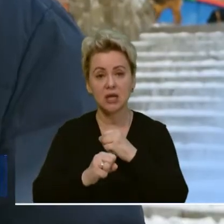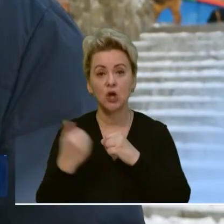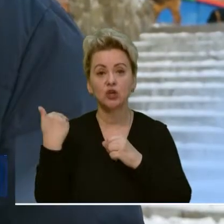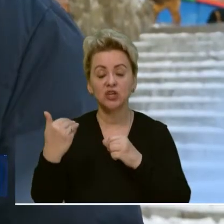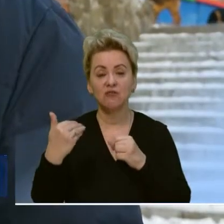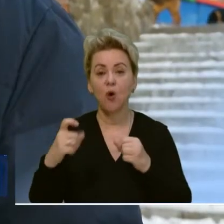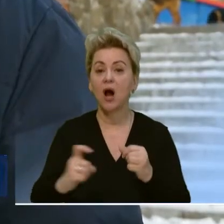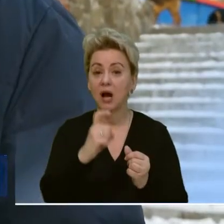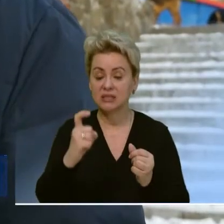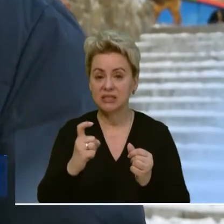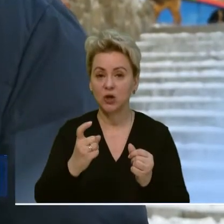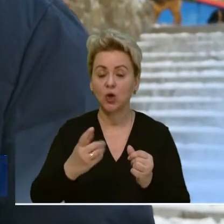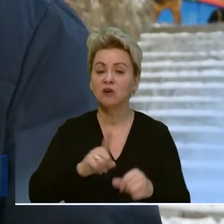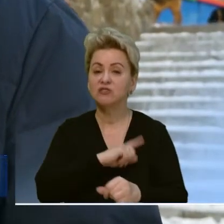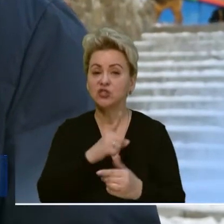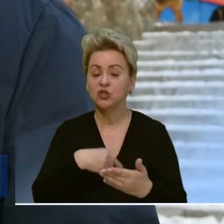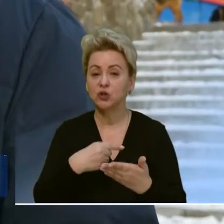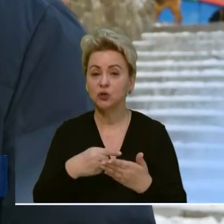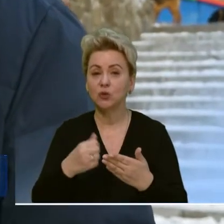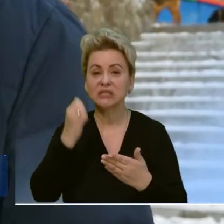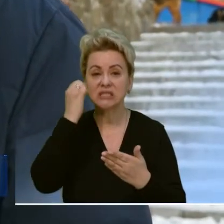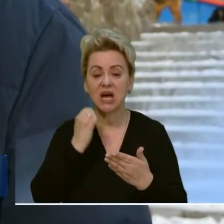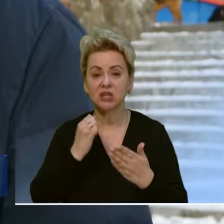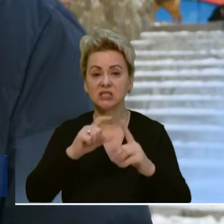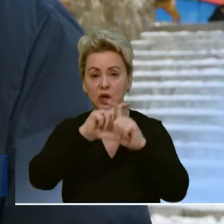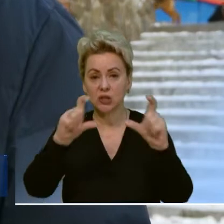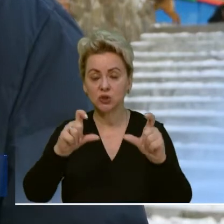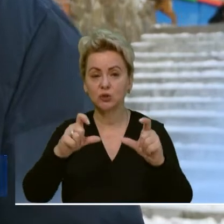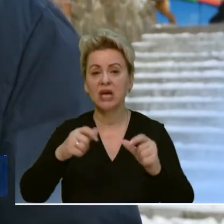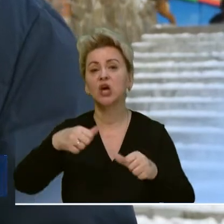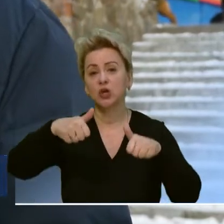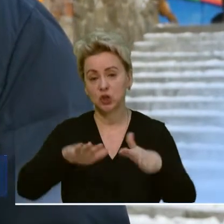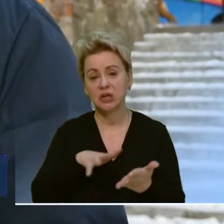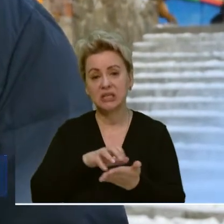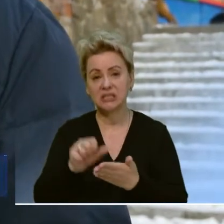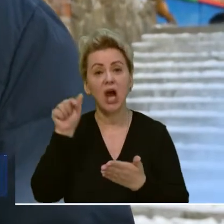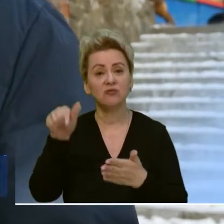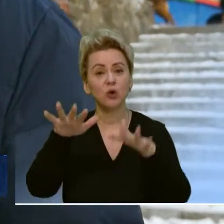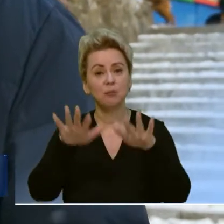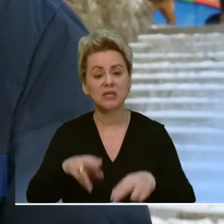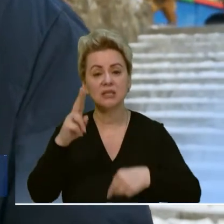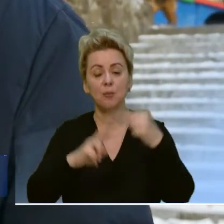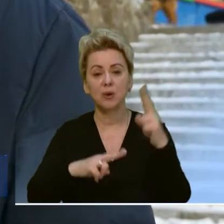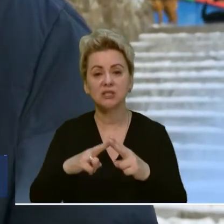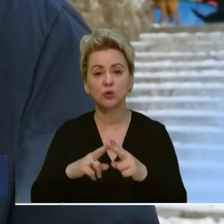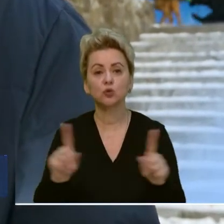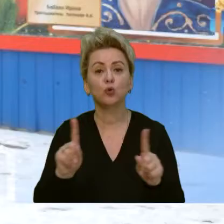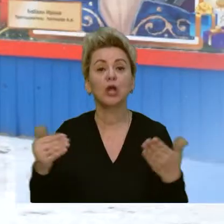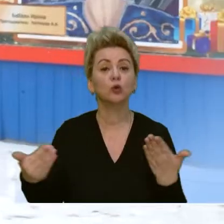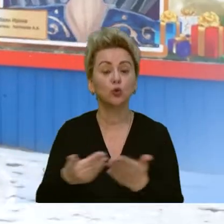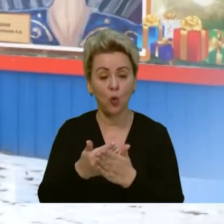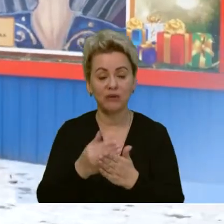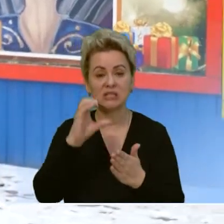его собственники в силу ветхости конструкции решили здание снести и на его месте построить нечто